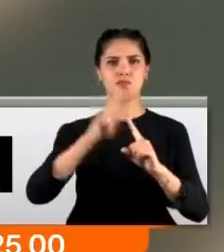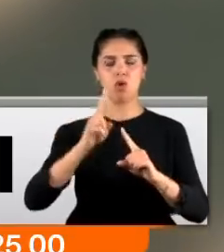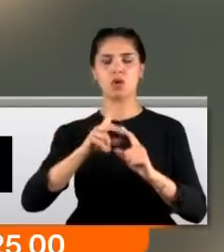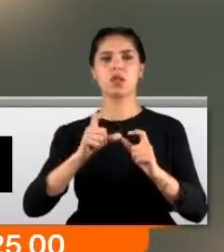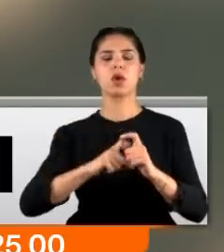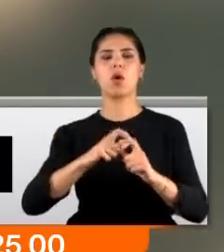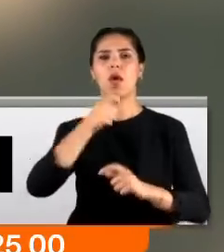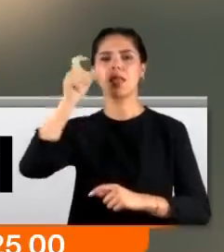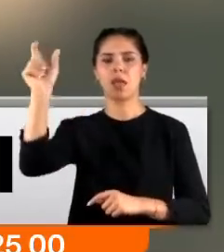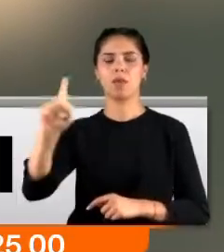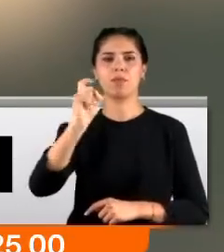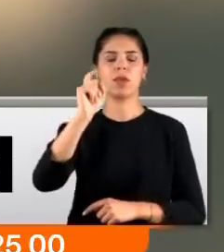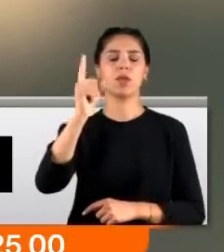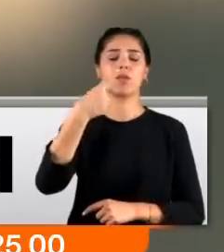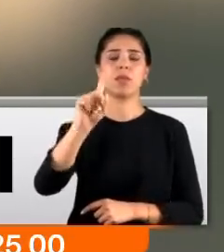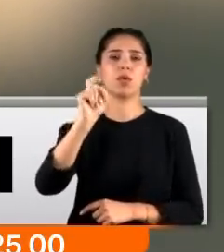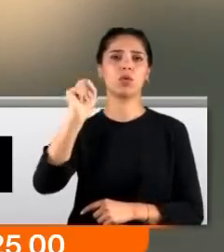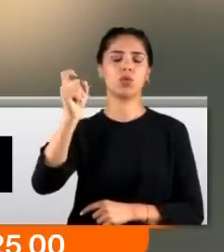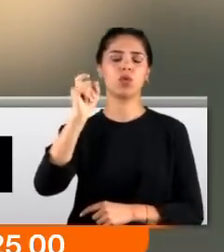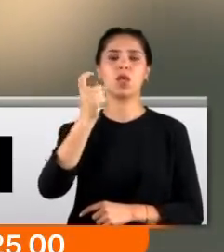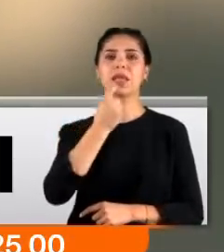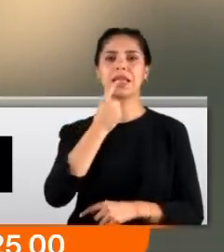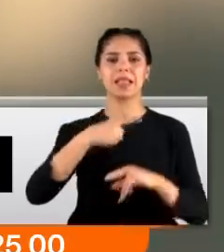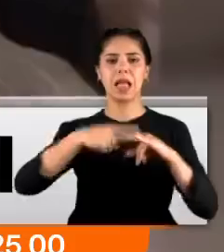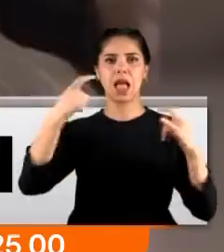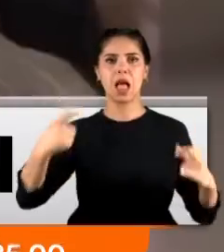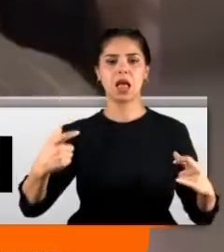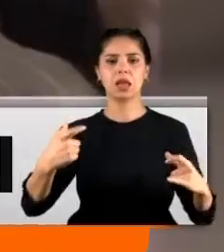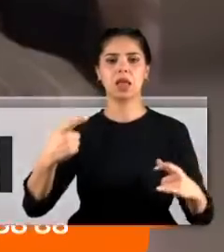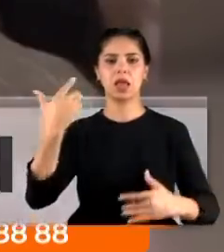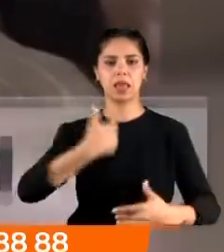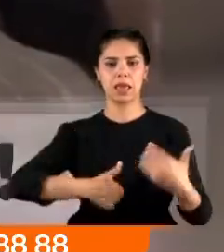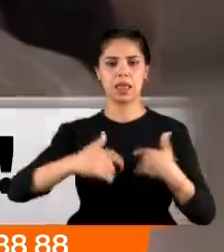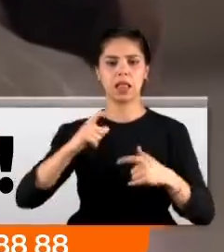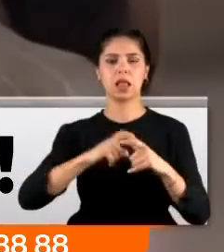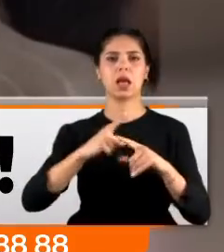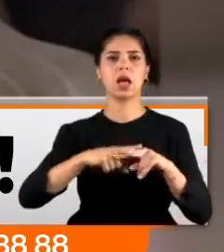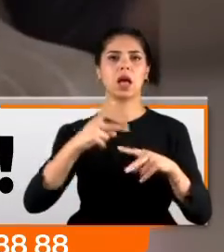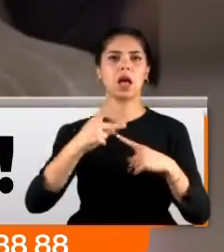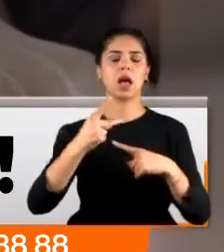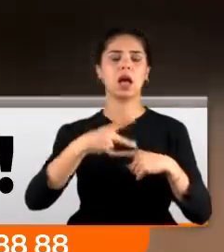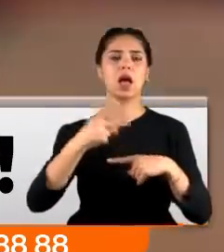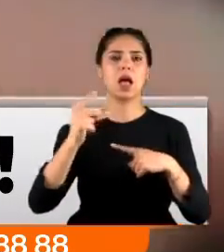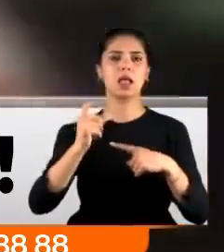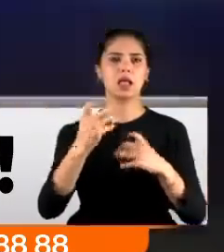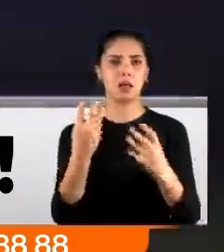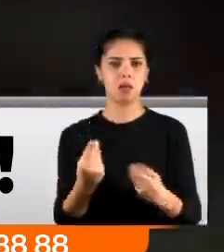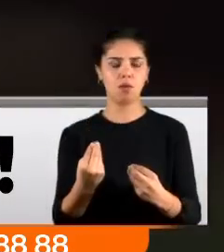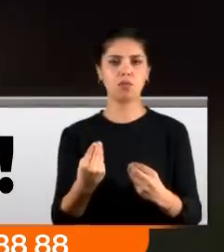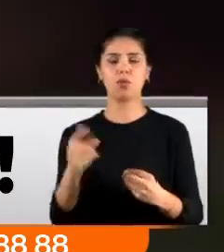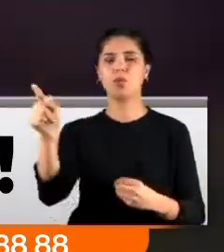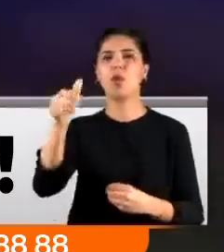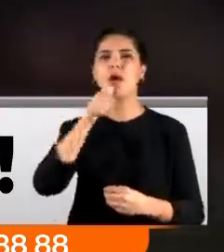Gökhan Yağmur, 1999 yılında Hakkari'de girdiği çatışmada yaralanmış gazi unvanı almıştı. Yağmur'un